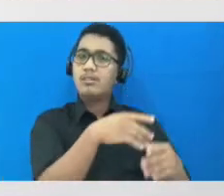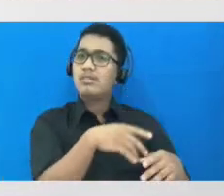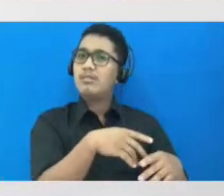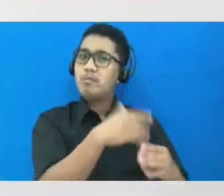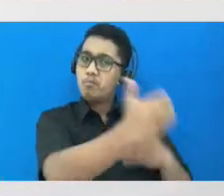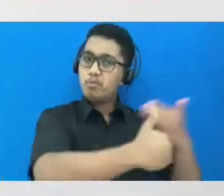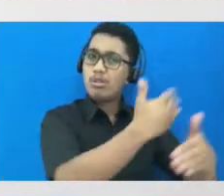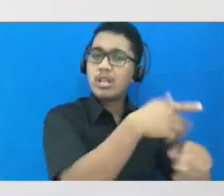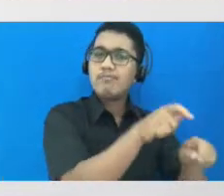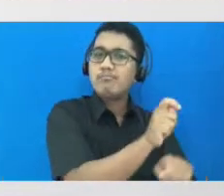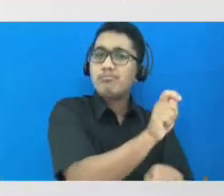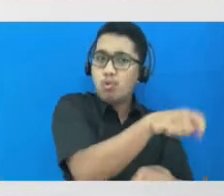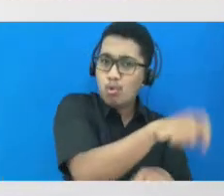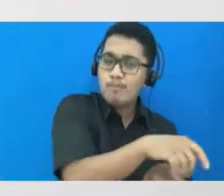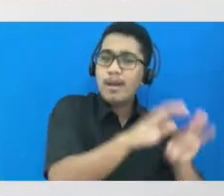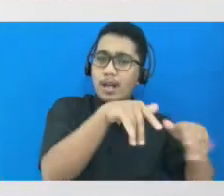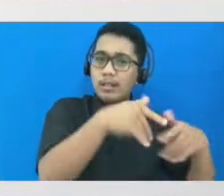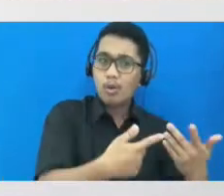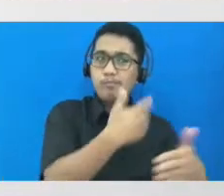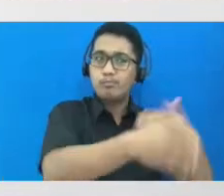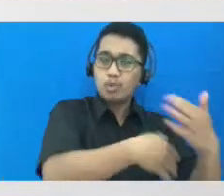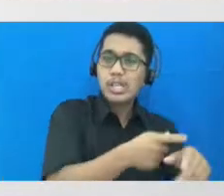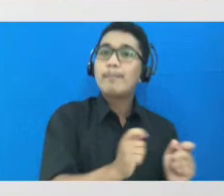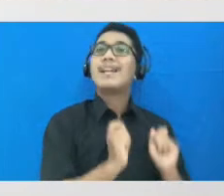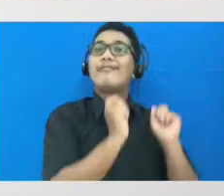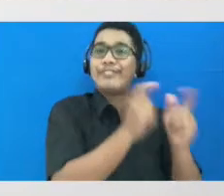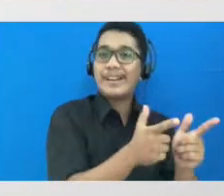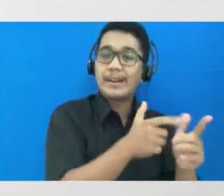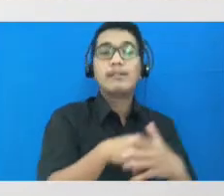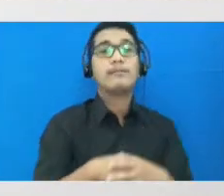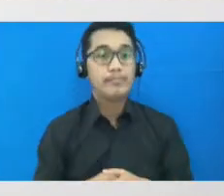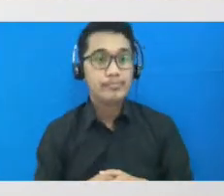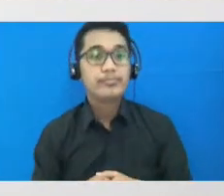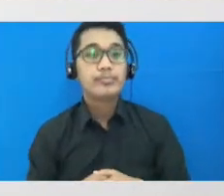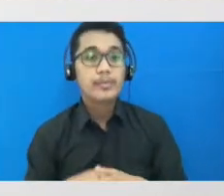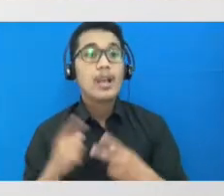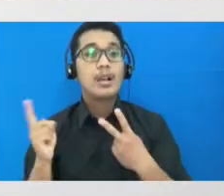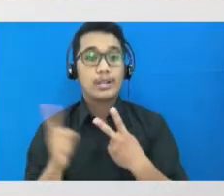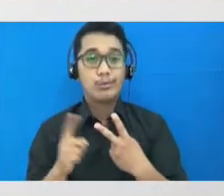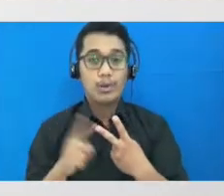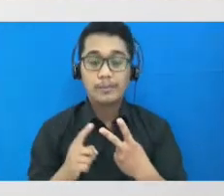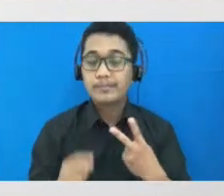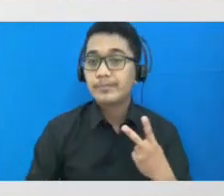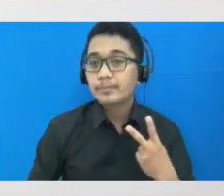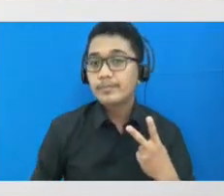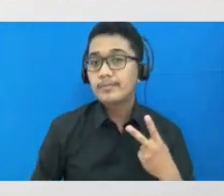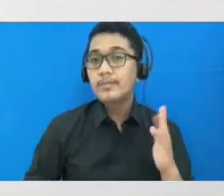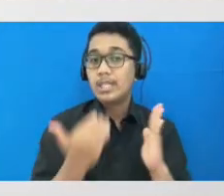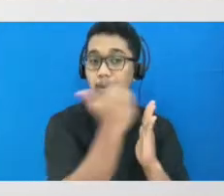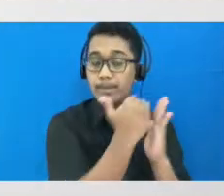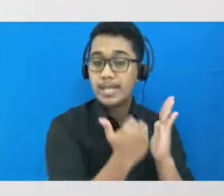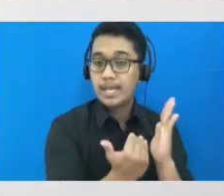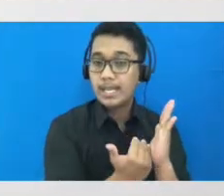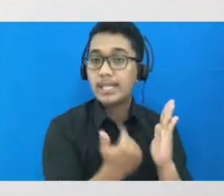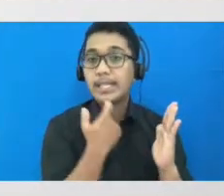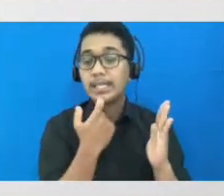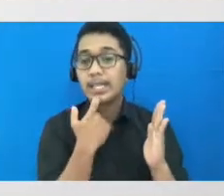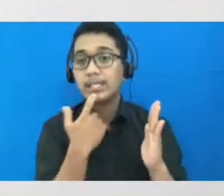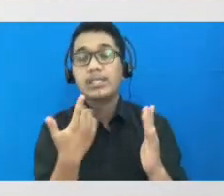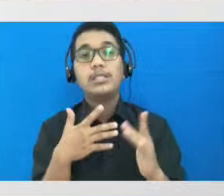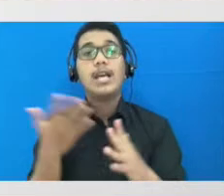juga hukum-hukum Indonesia. Yang kedua, yang mungkin lebih kontroversial adalah kebijakan mengenai pemutusan